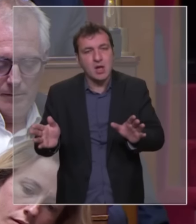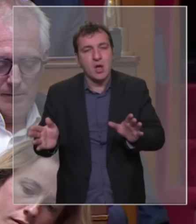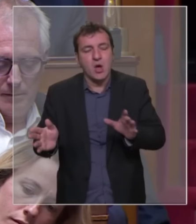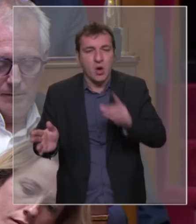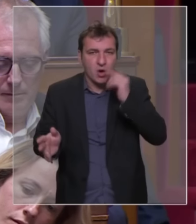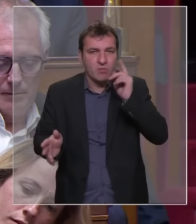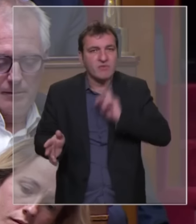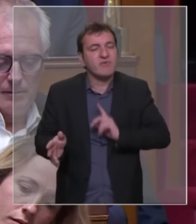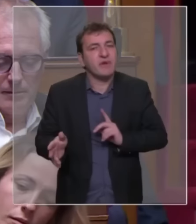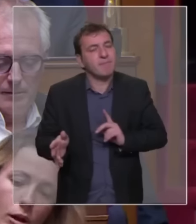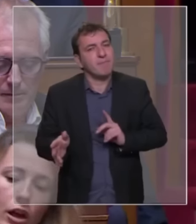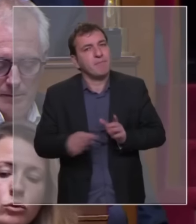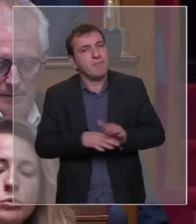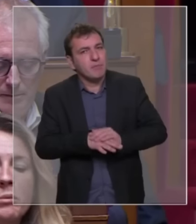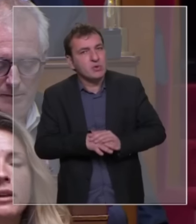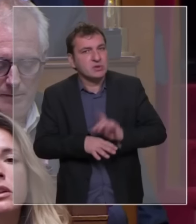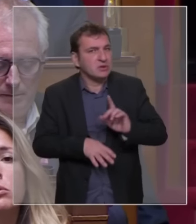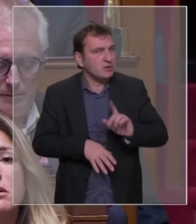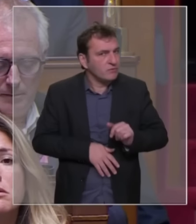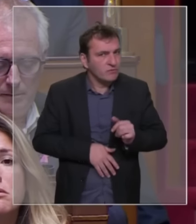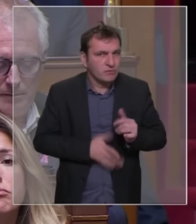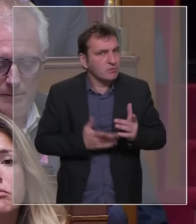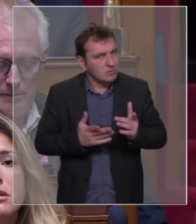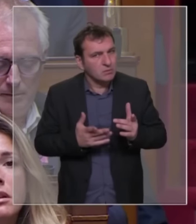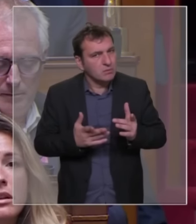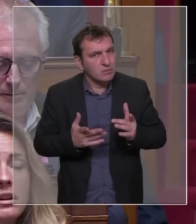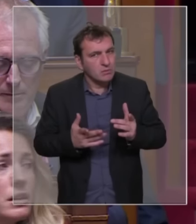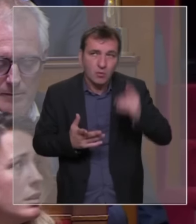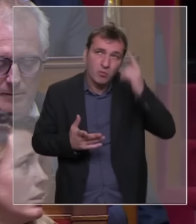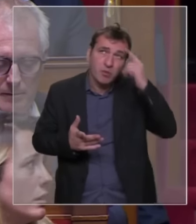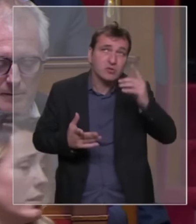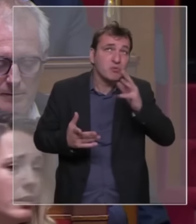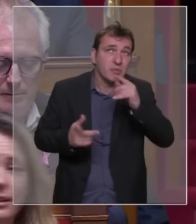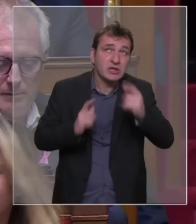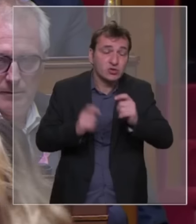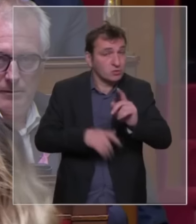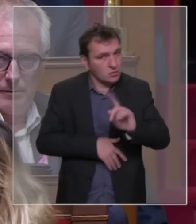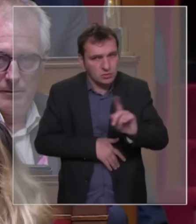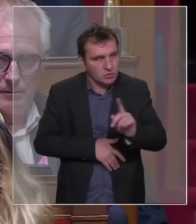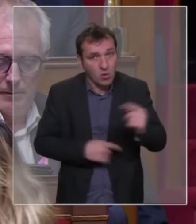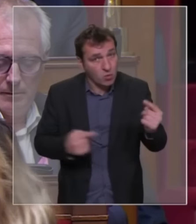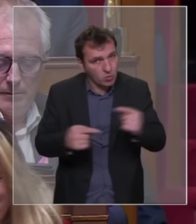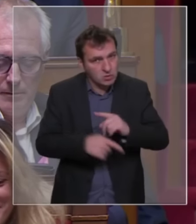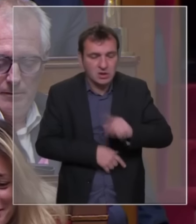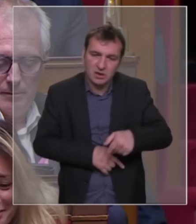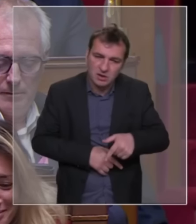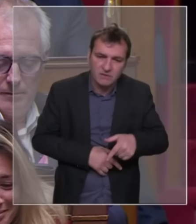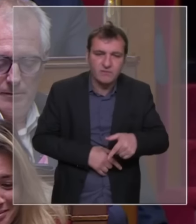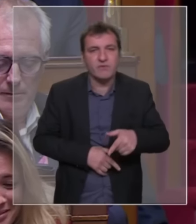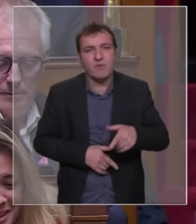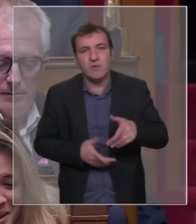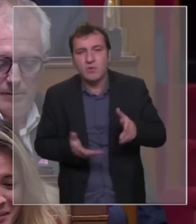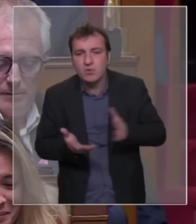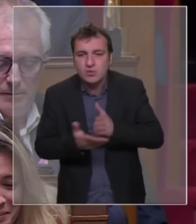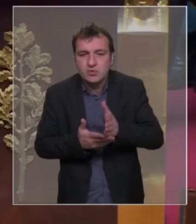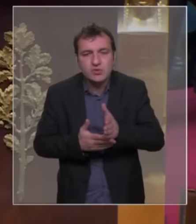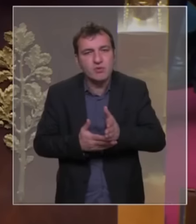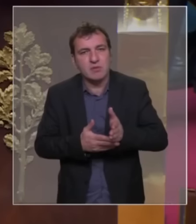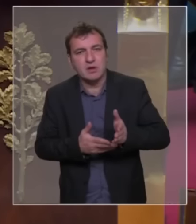d'être fatalistes. Je suis convaincu que nous pouvons trouver un chemin de réalisme et d'action qui